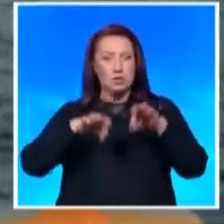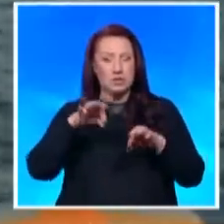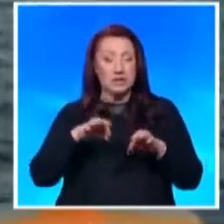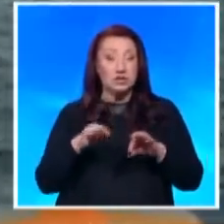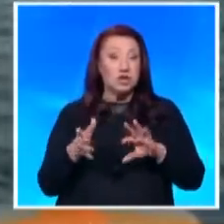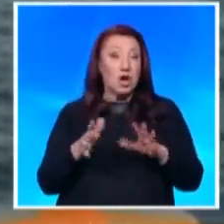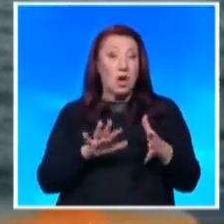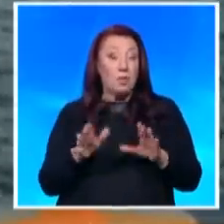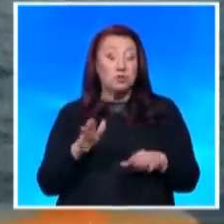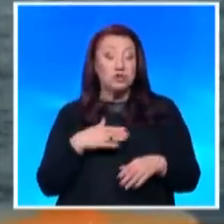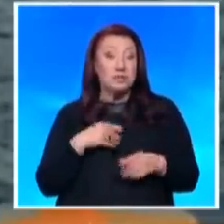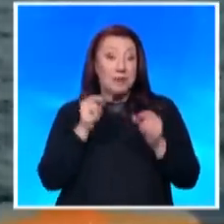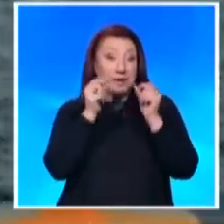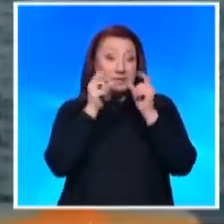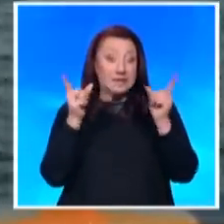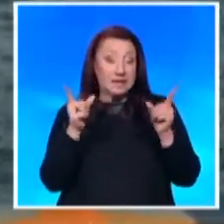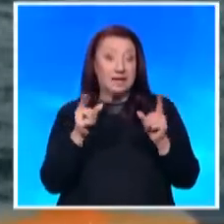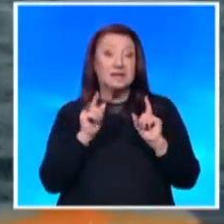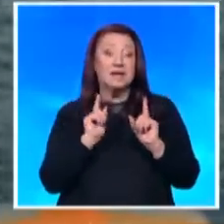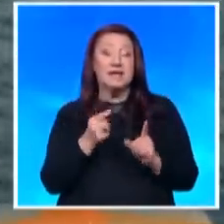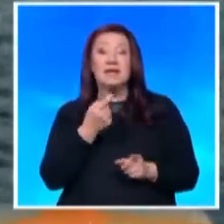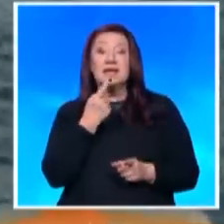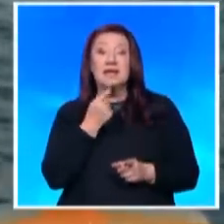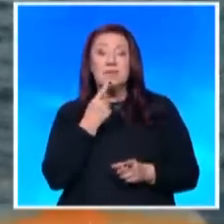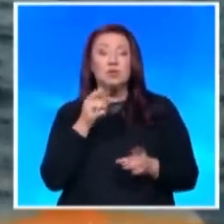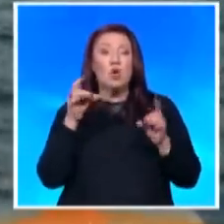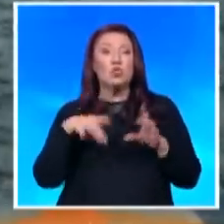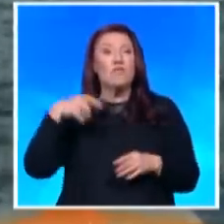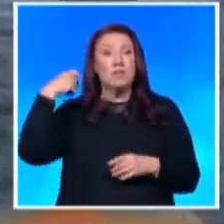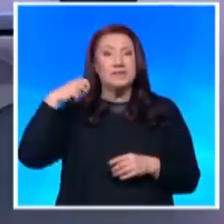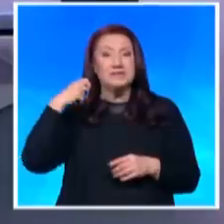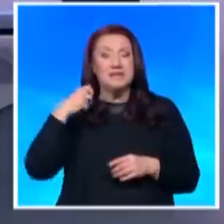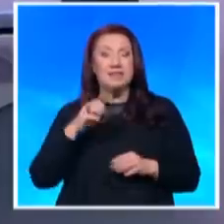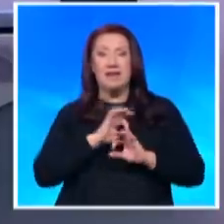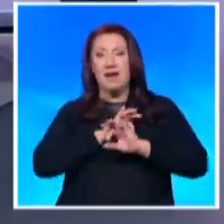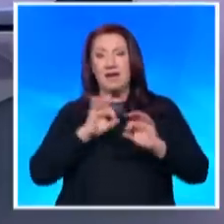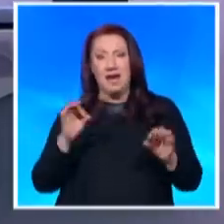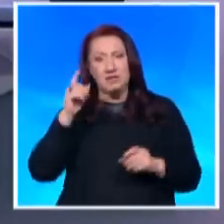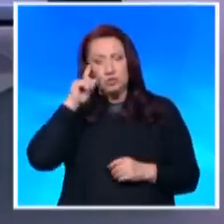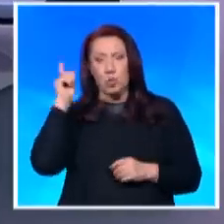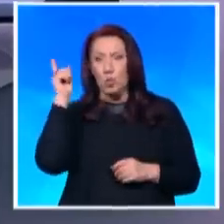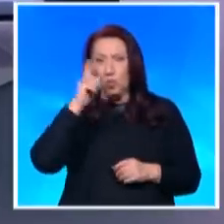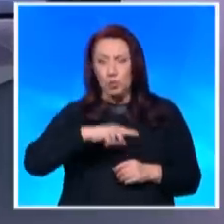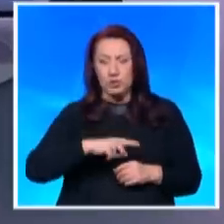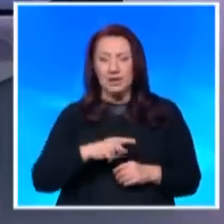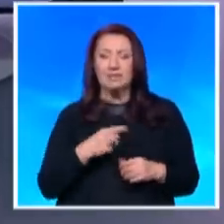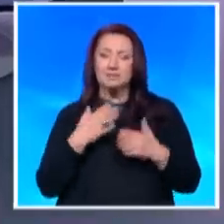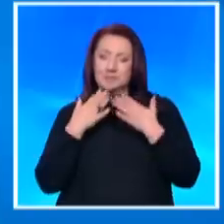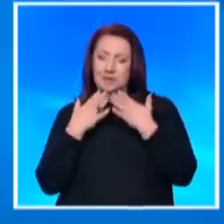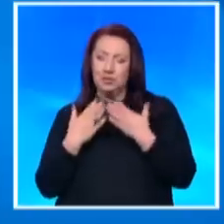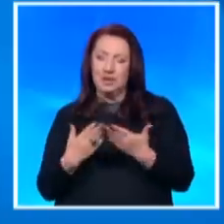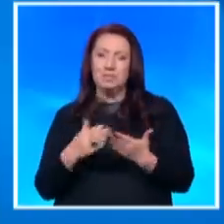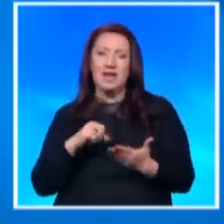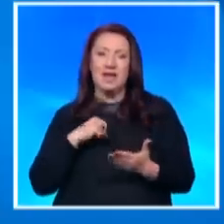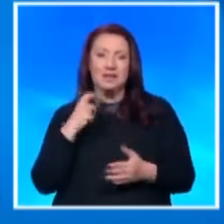изненади и името на новия президент да стане ясно още утре. Яна Бързакова, благодарим ти.